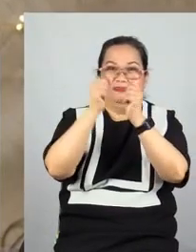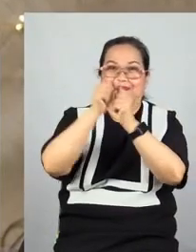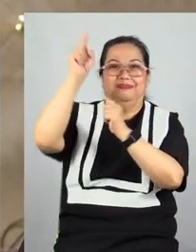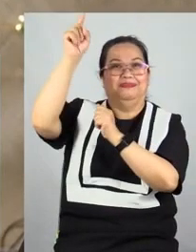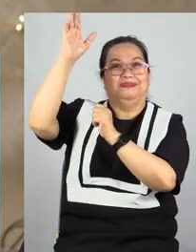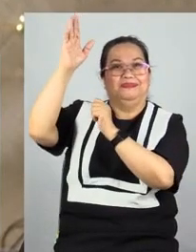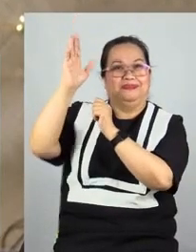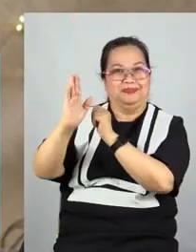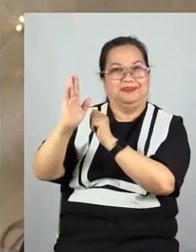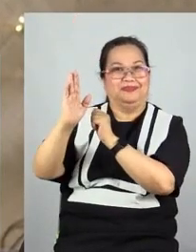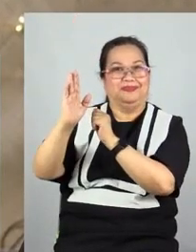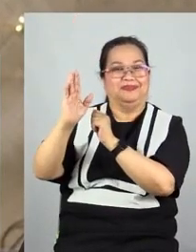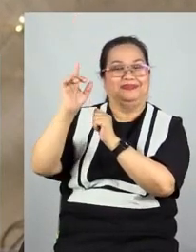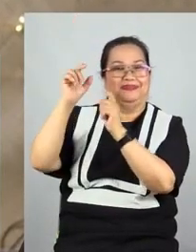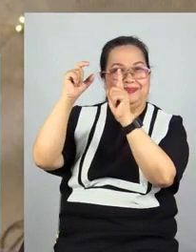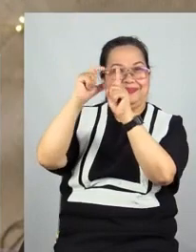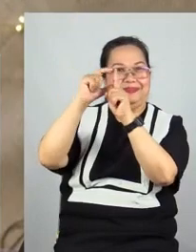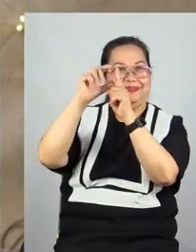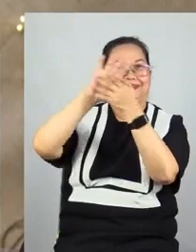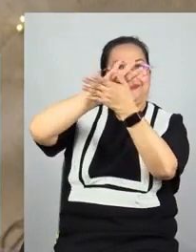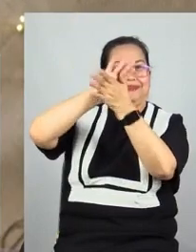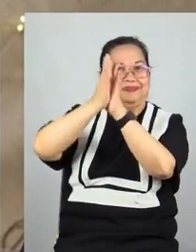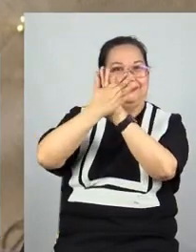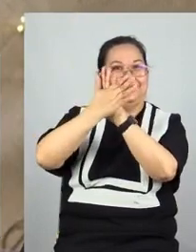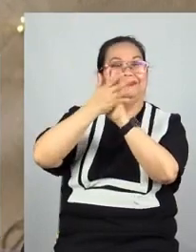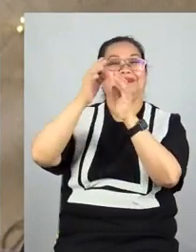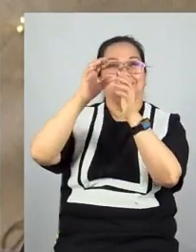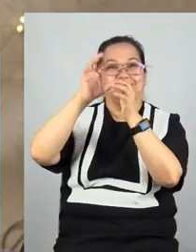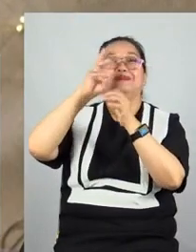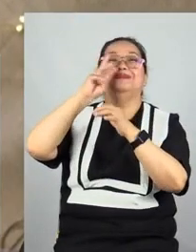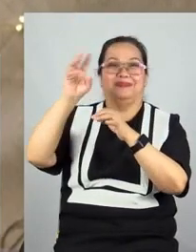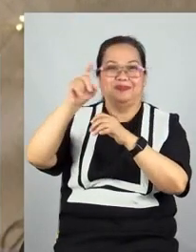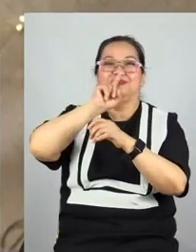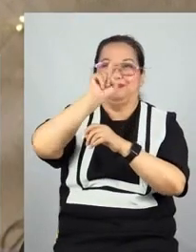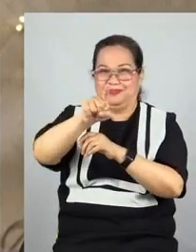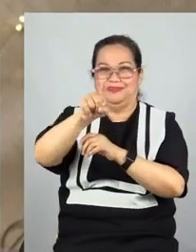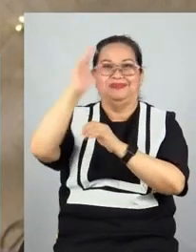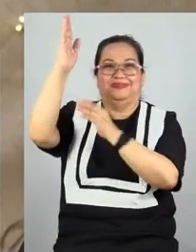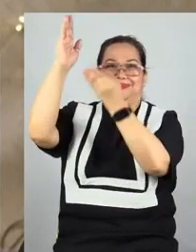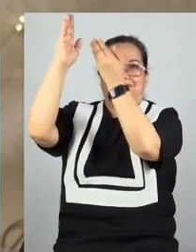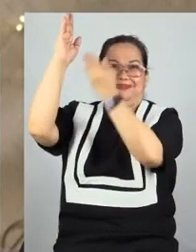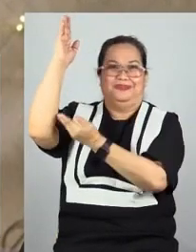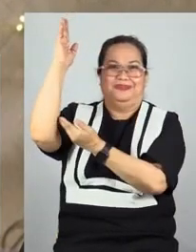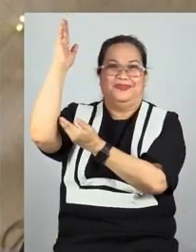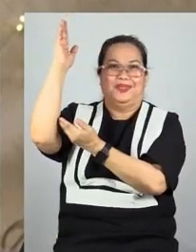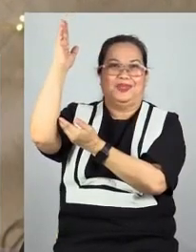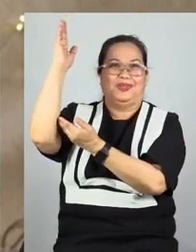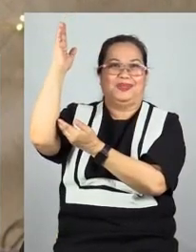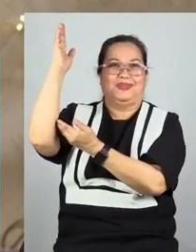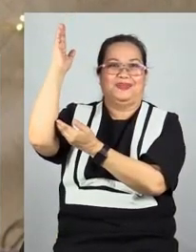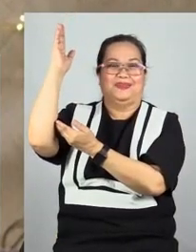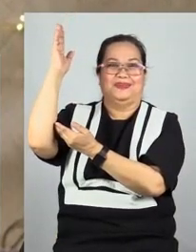God, and the Word was God.